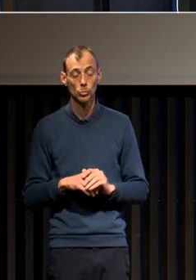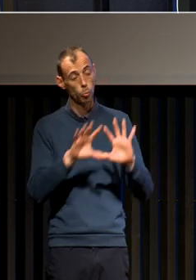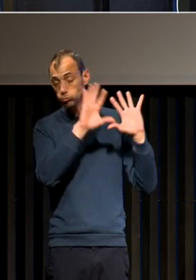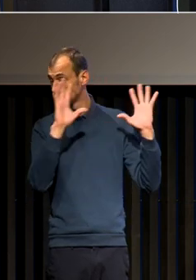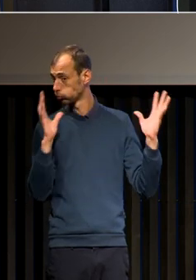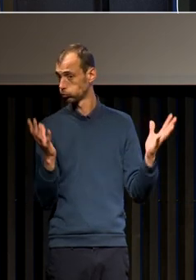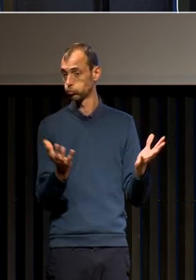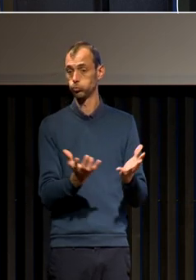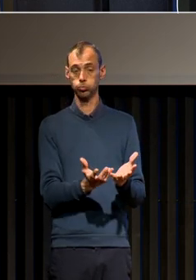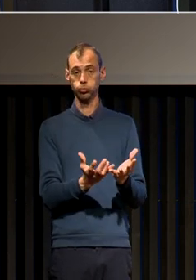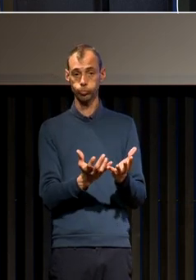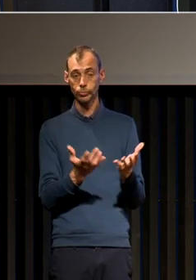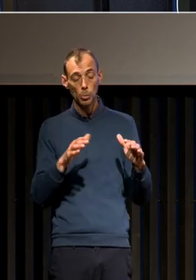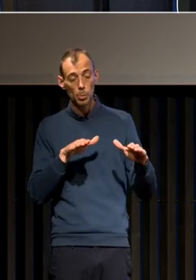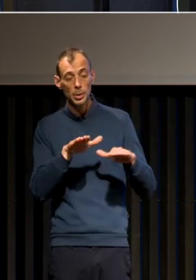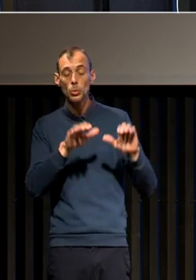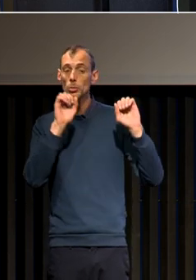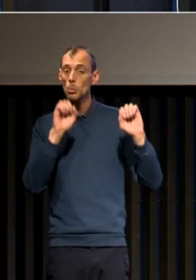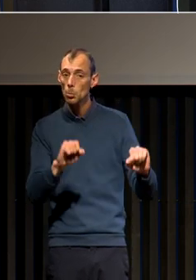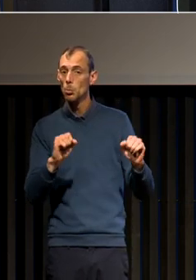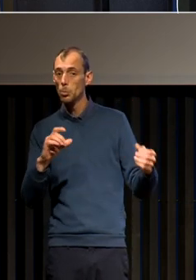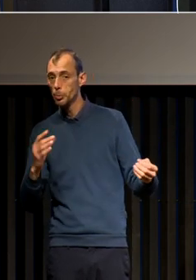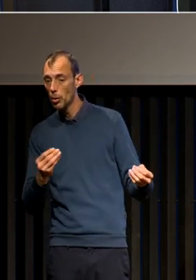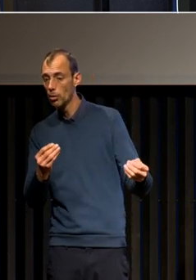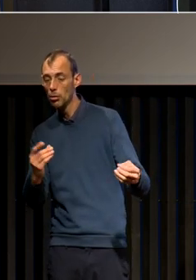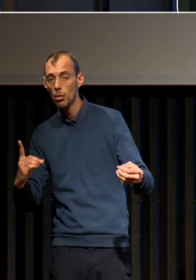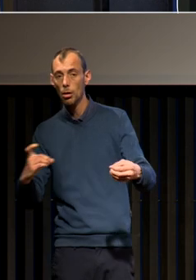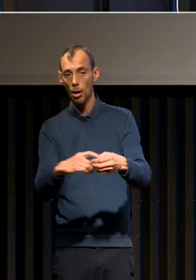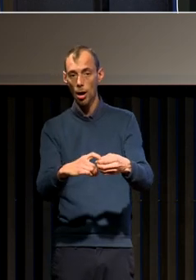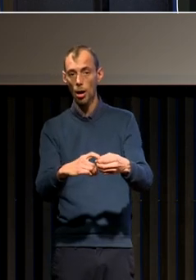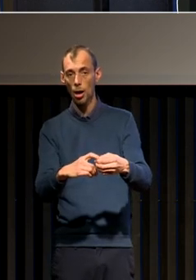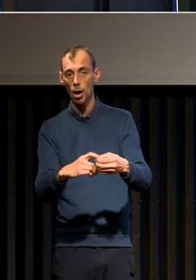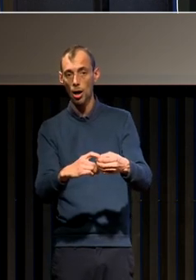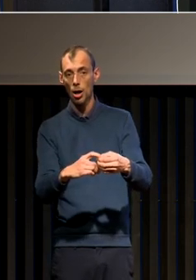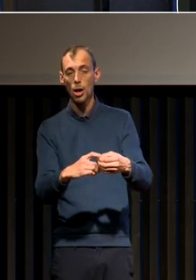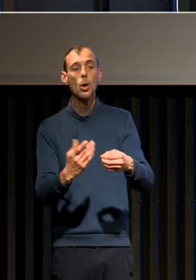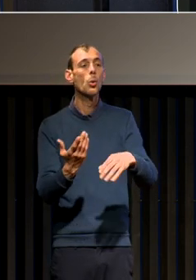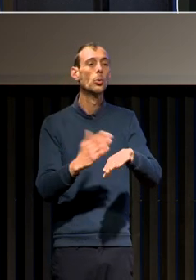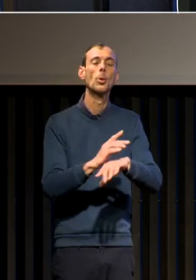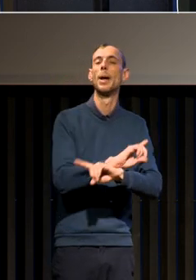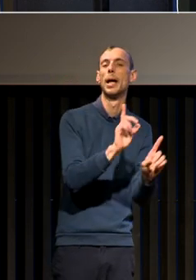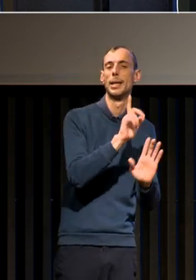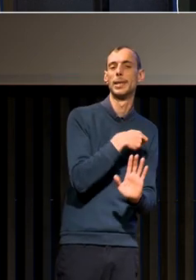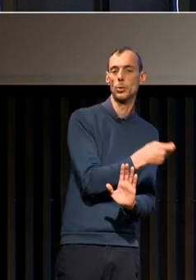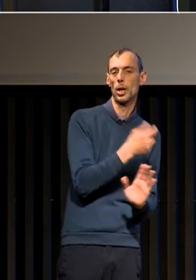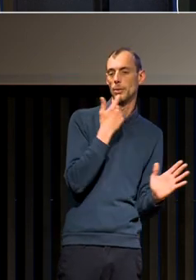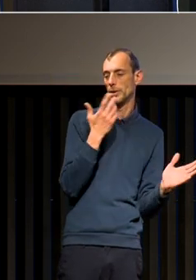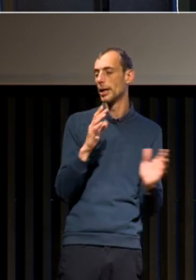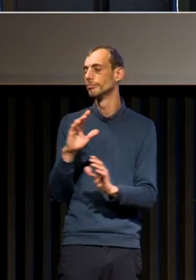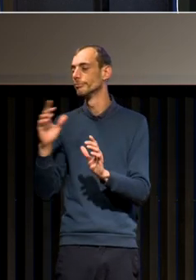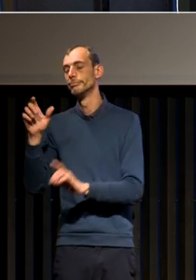permettent la procréation en dehors du processus naturel par l'intervention d'un tiers